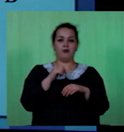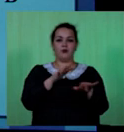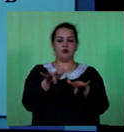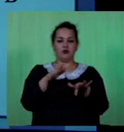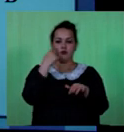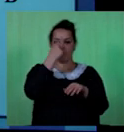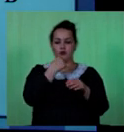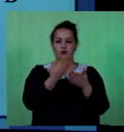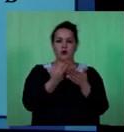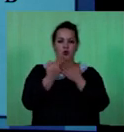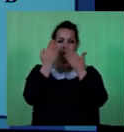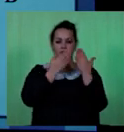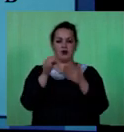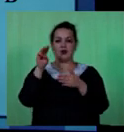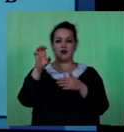умывается,